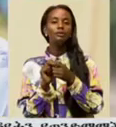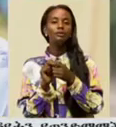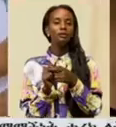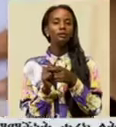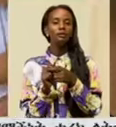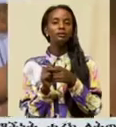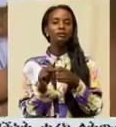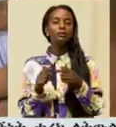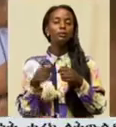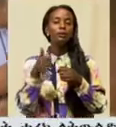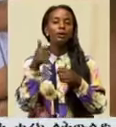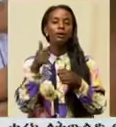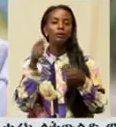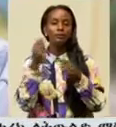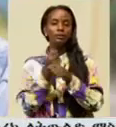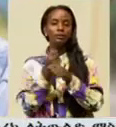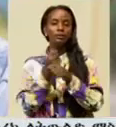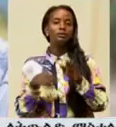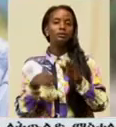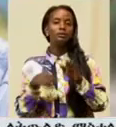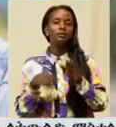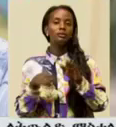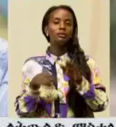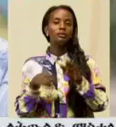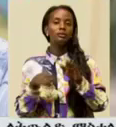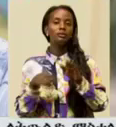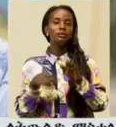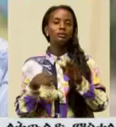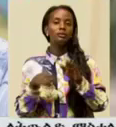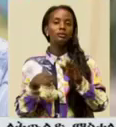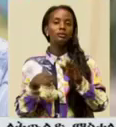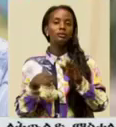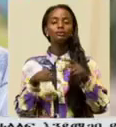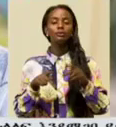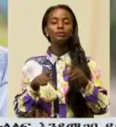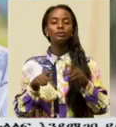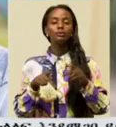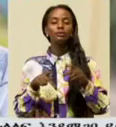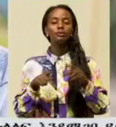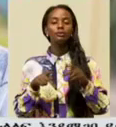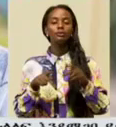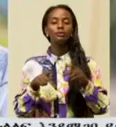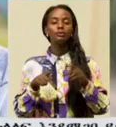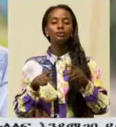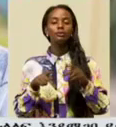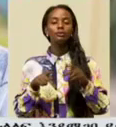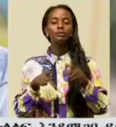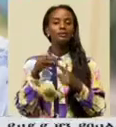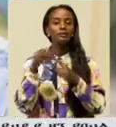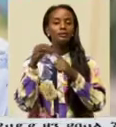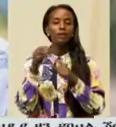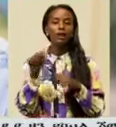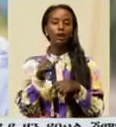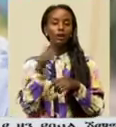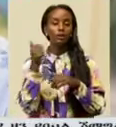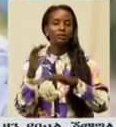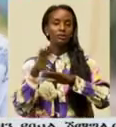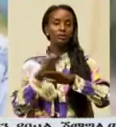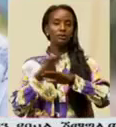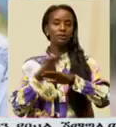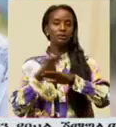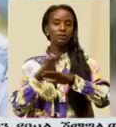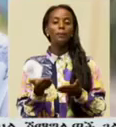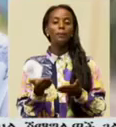ያዘ ዋናውን ተግባር ታች መሬት ላይ የሚሰራውን ስራ አርሶ አደሩን አርብቶ አደር ከሚደግፉ ተግባር ይልቅ ያው ሌሎች ላይ